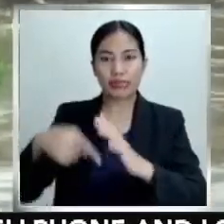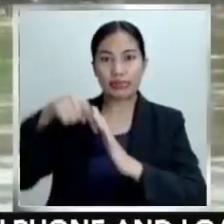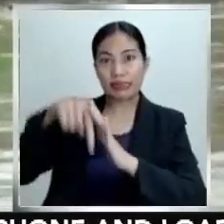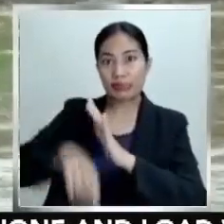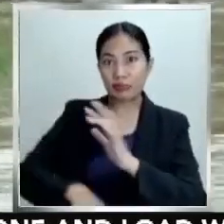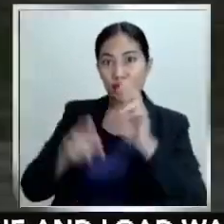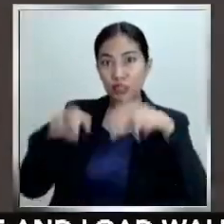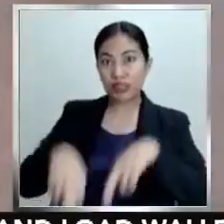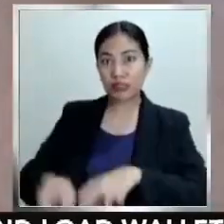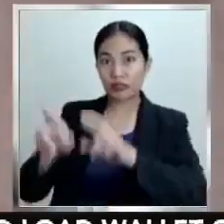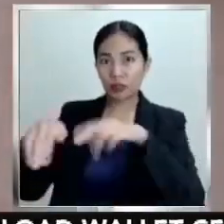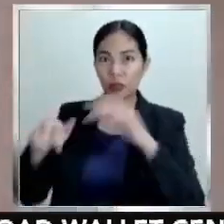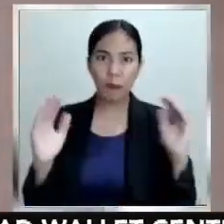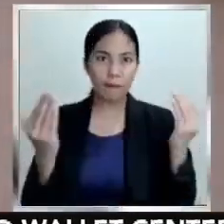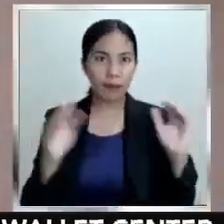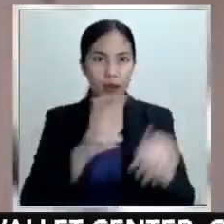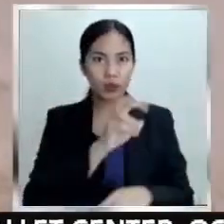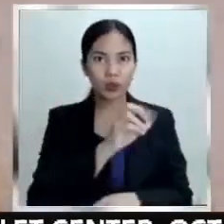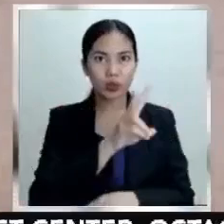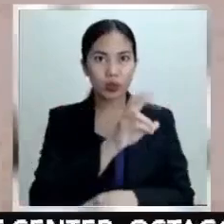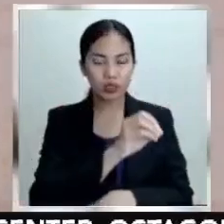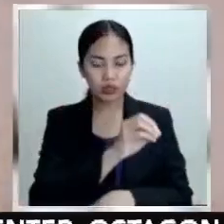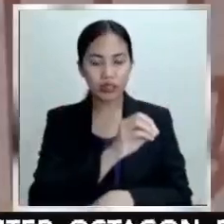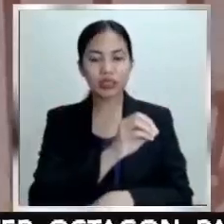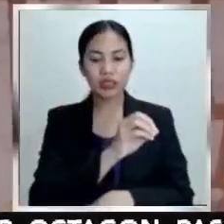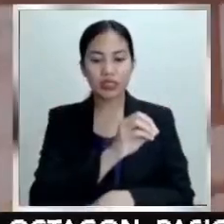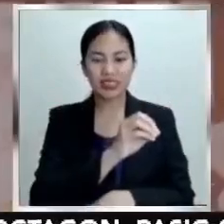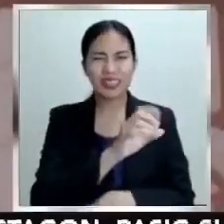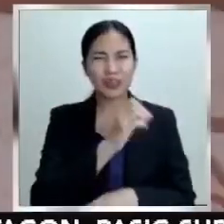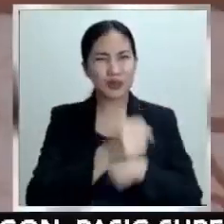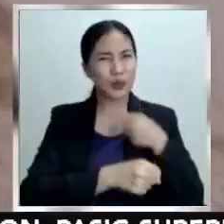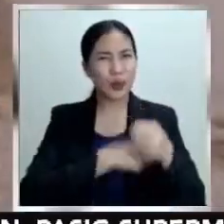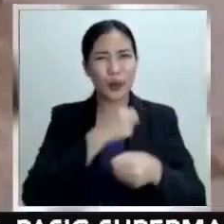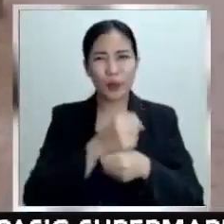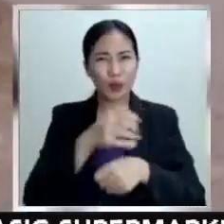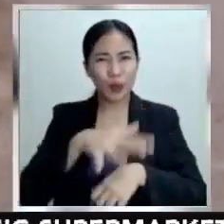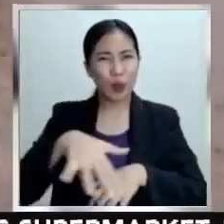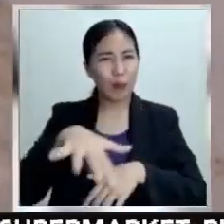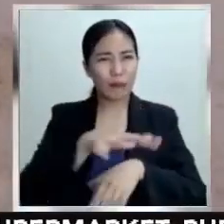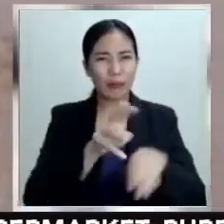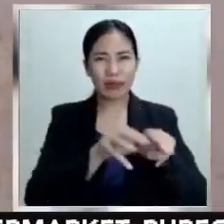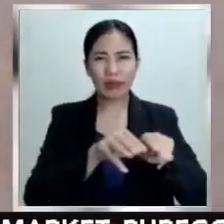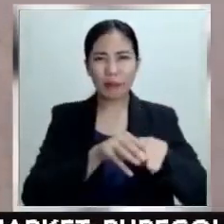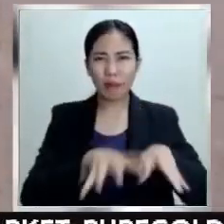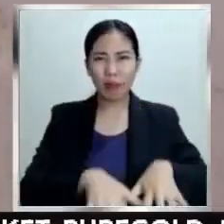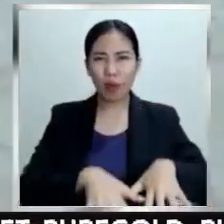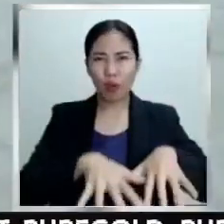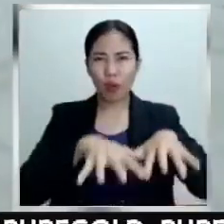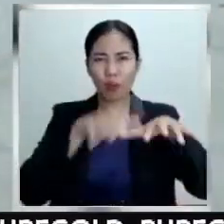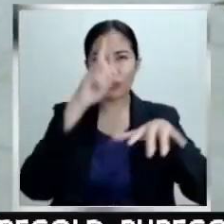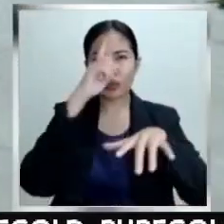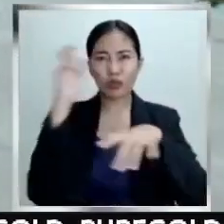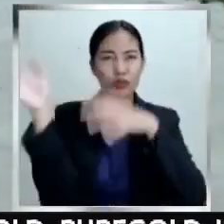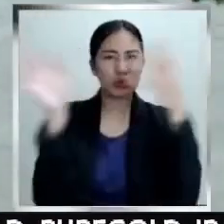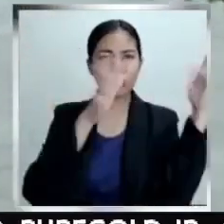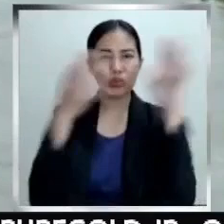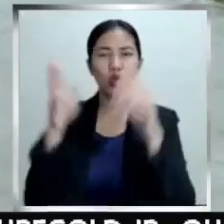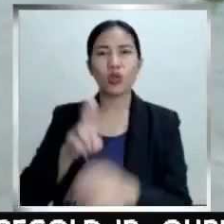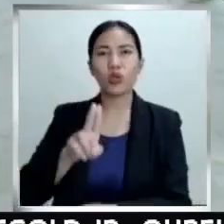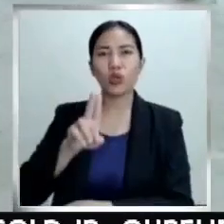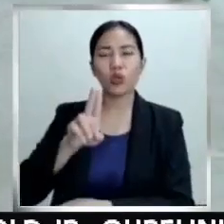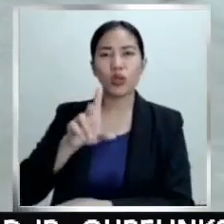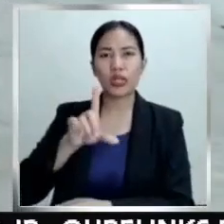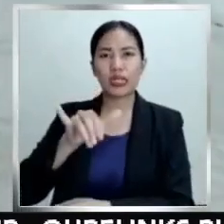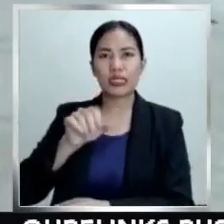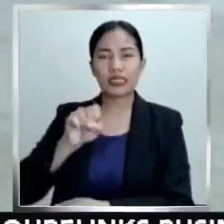2020. Yan yung taong halos buong Marikina ang lumubog dahil sa bagyong Ulysses. Yun nga lang ang challenge dito. Hindi pwedeng